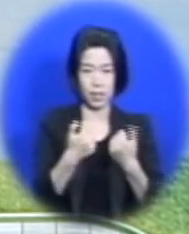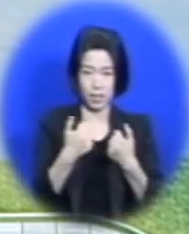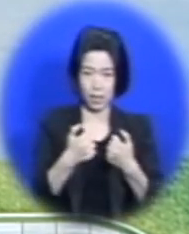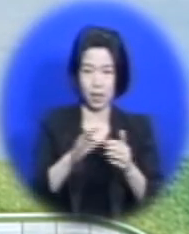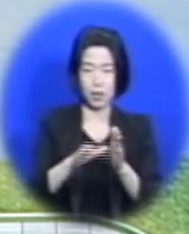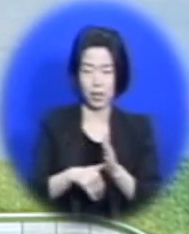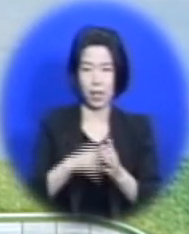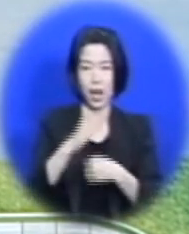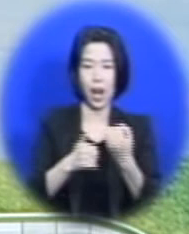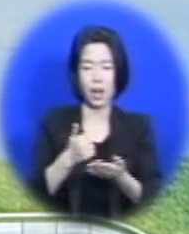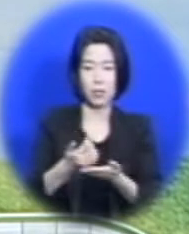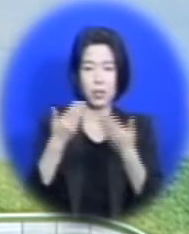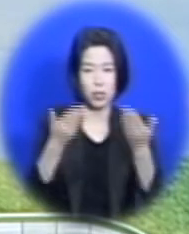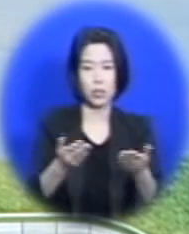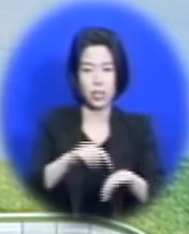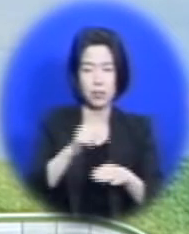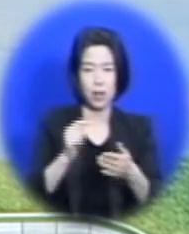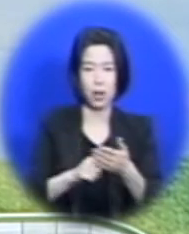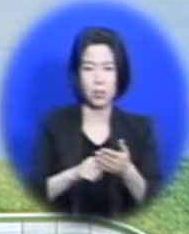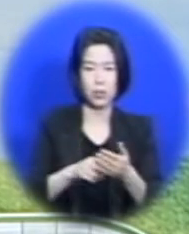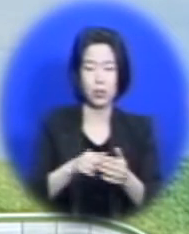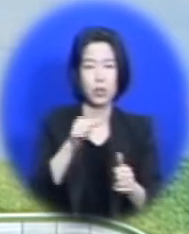하나님이 주시는 마음으로 그분에게 조언을 해드렸어요.